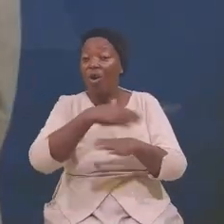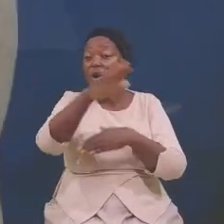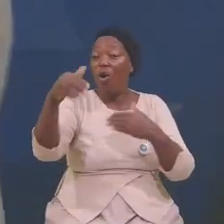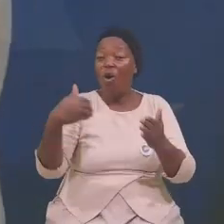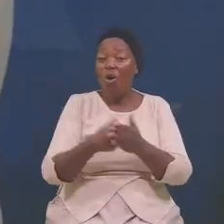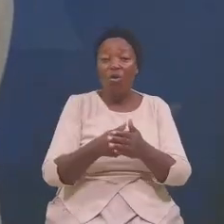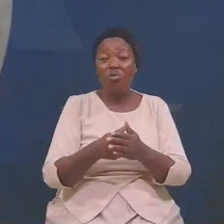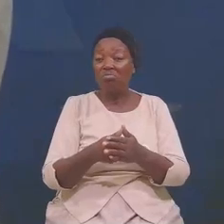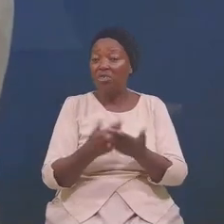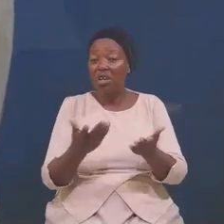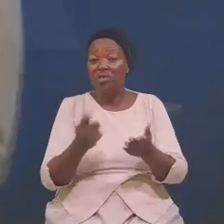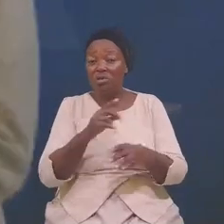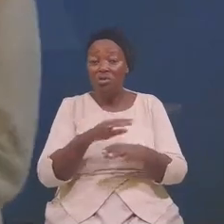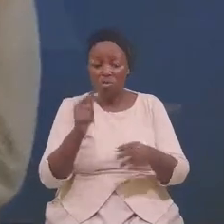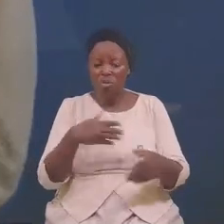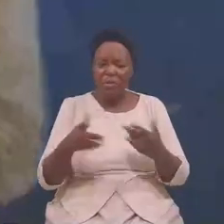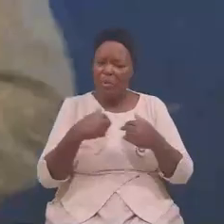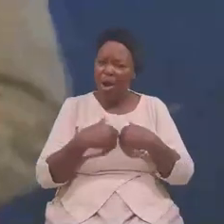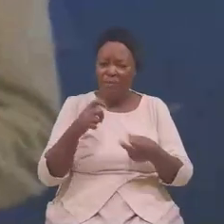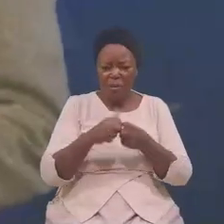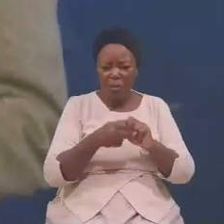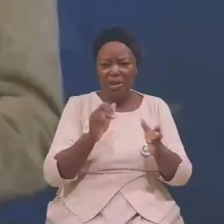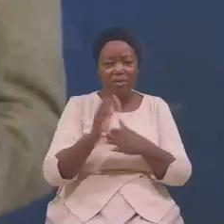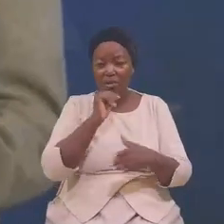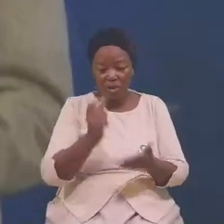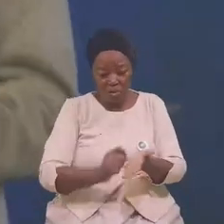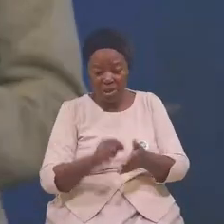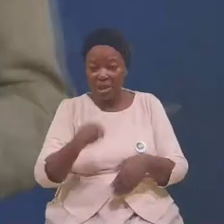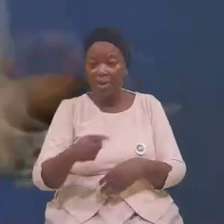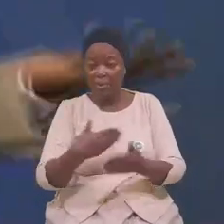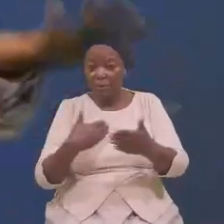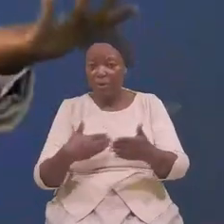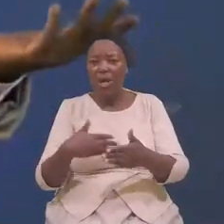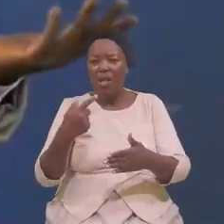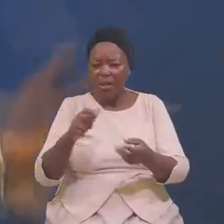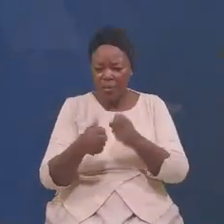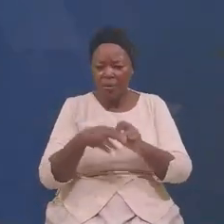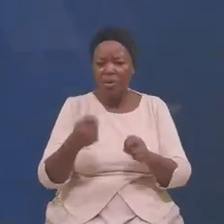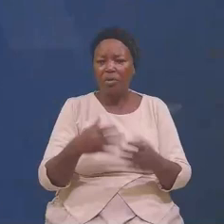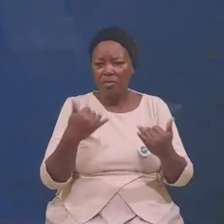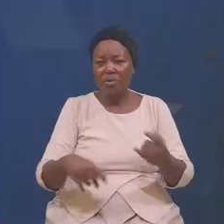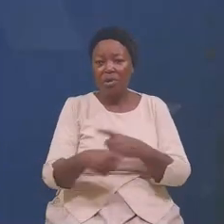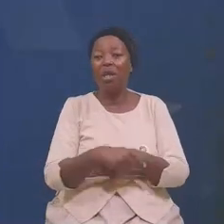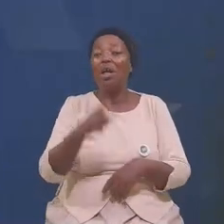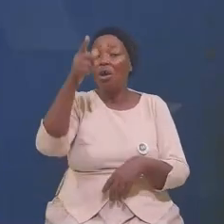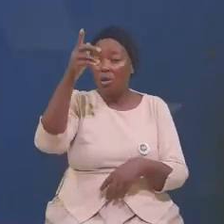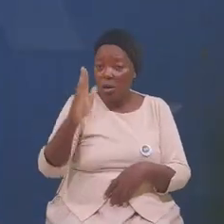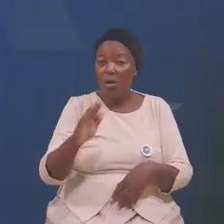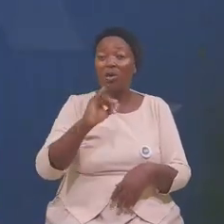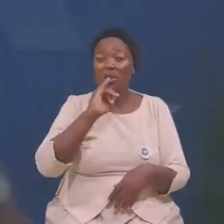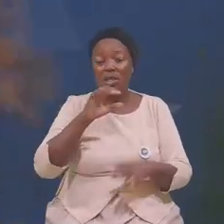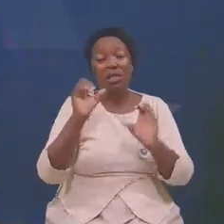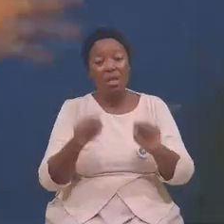si tu as un problème qui n'était pas enregistré avant, les problèmes d'aujourd'hui, Dieu est capable.